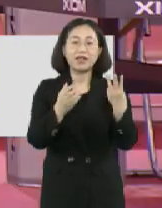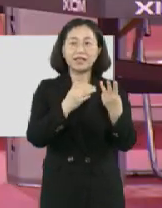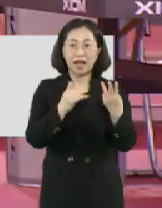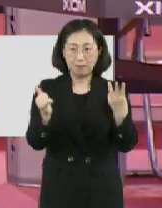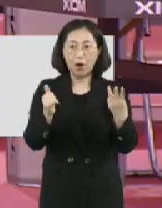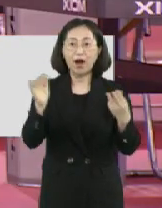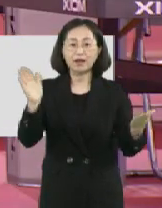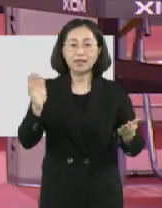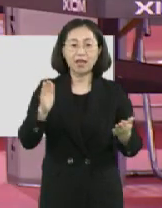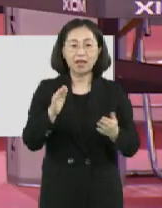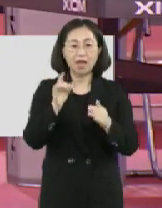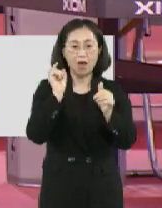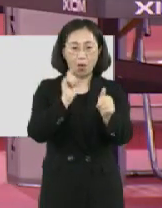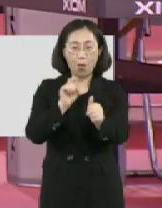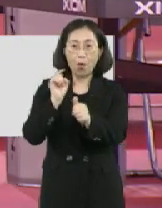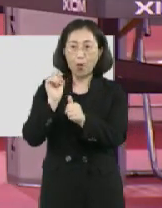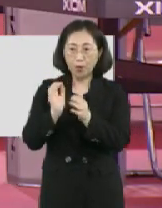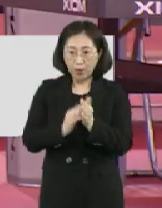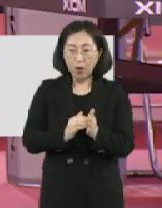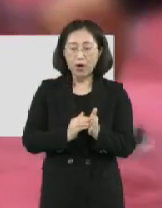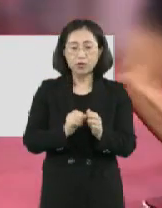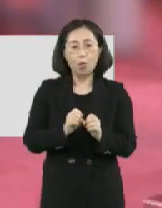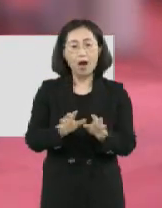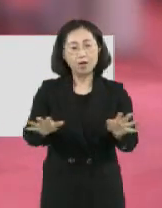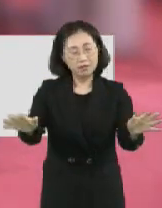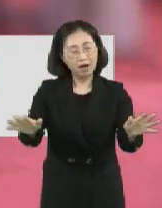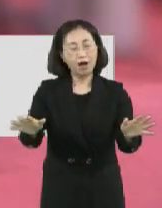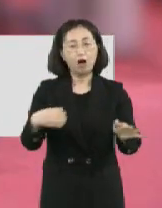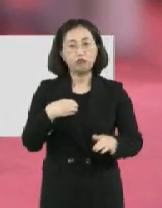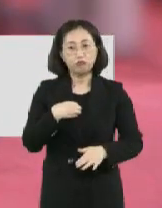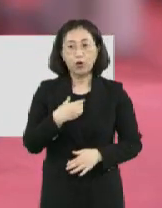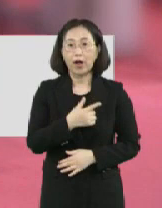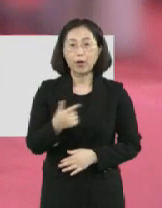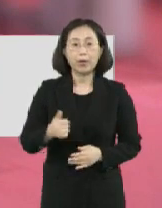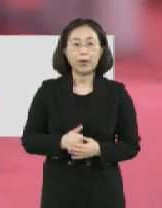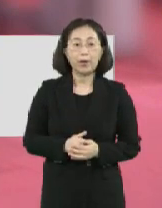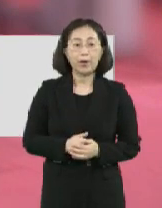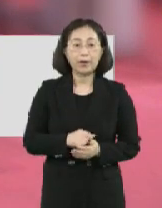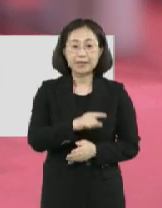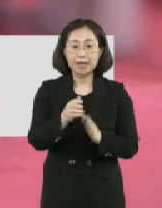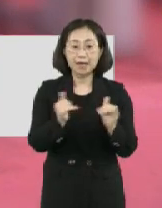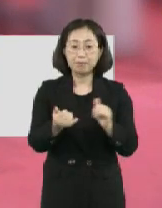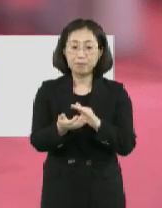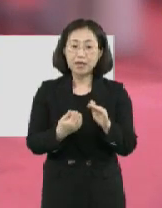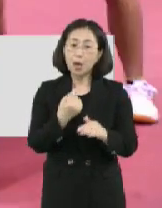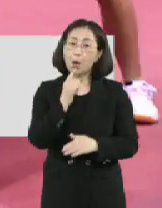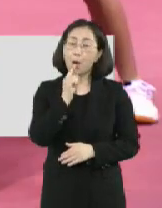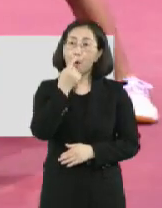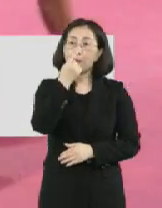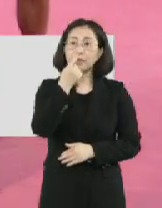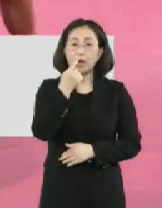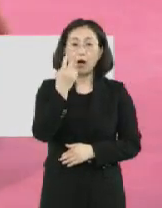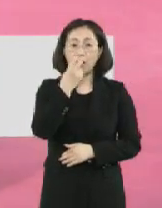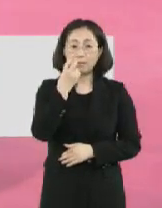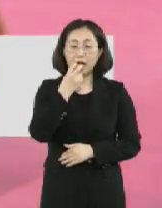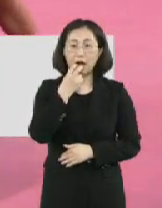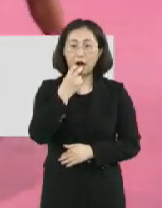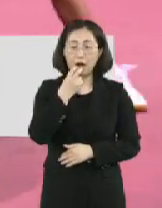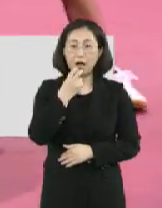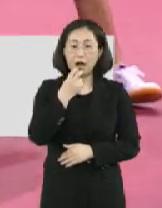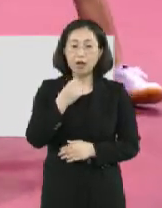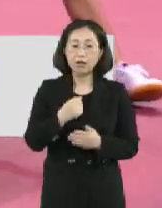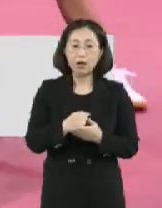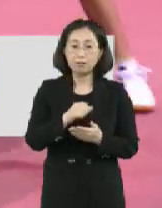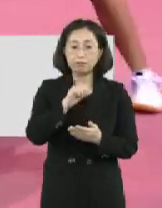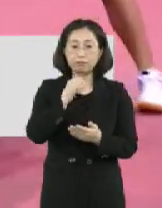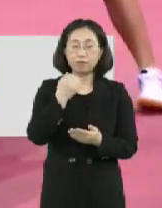3명이 코로나19 확진 판정을 받아 확산 우려가 커지고 있습니다. 이들은 사전 검사에서 음성이 나와 출전했고 당시